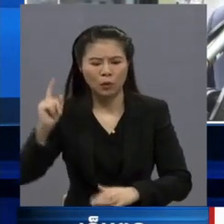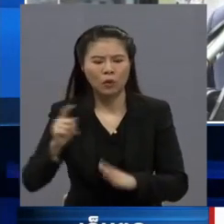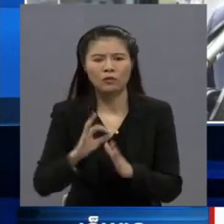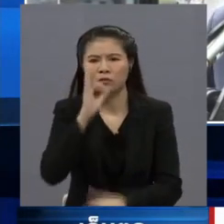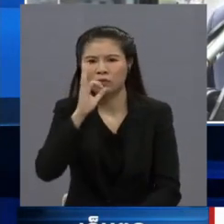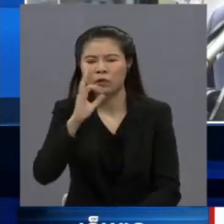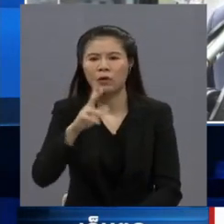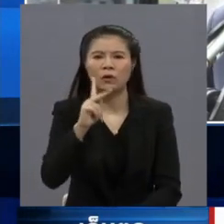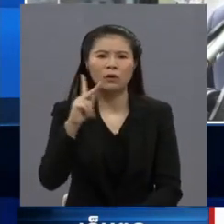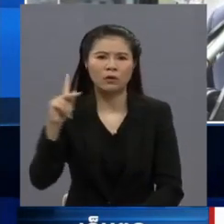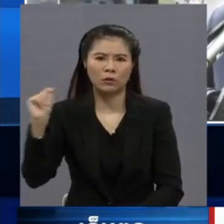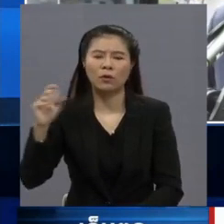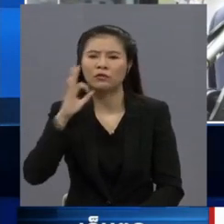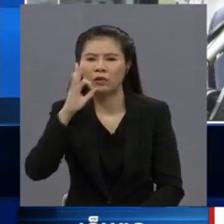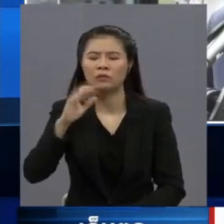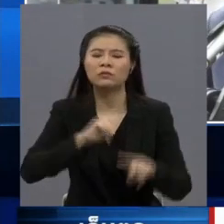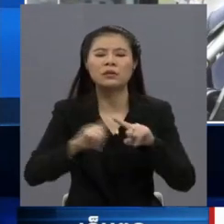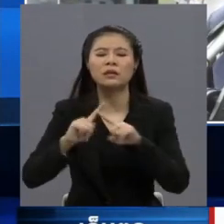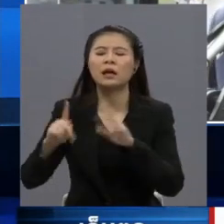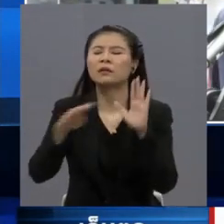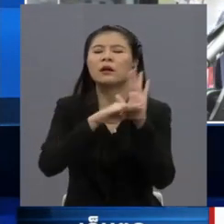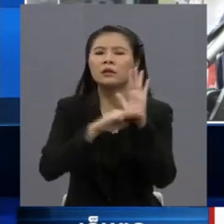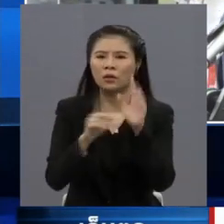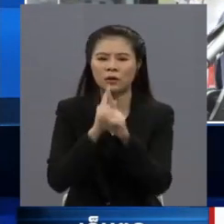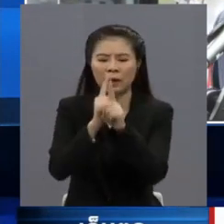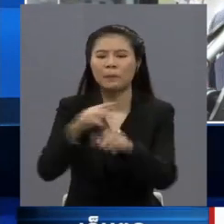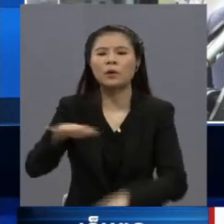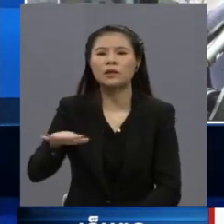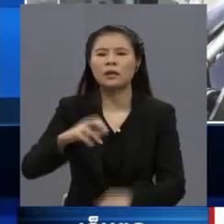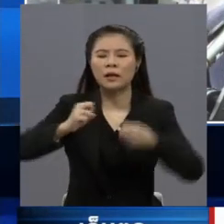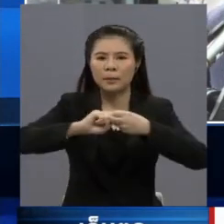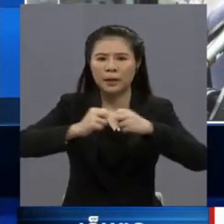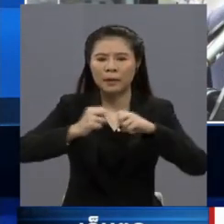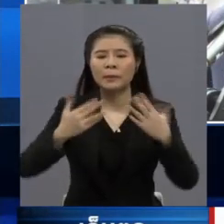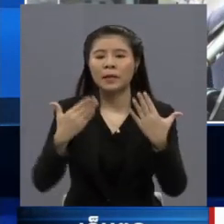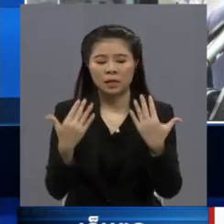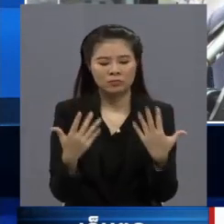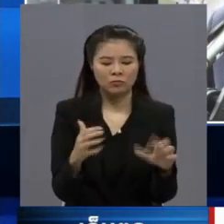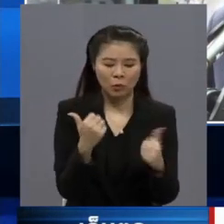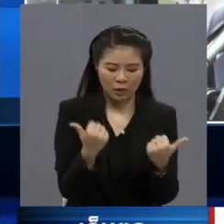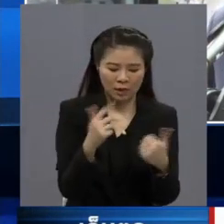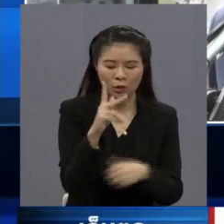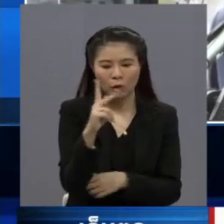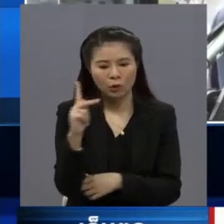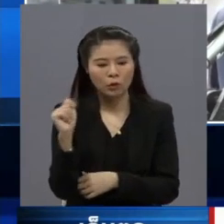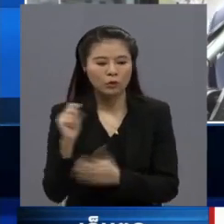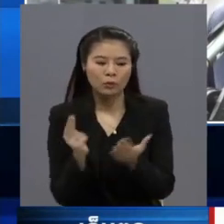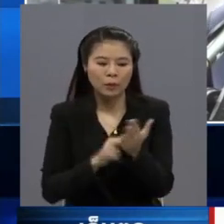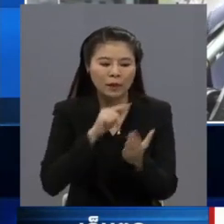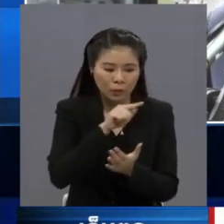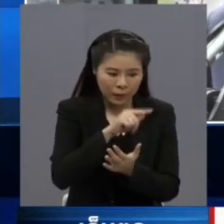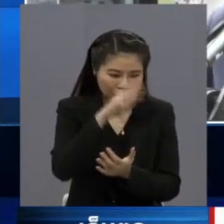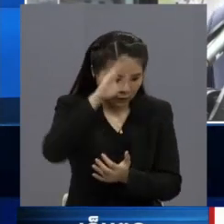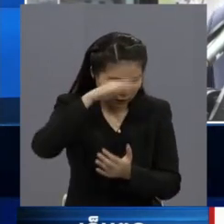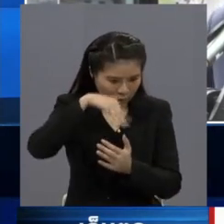ป็นไปตามกระบวนการตามปกติจนถึงวันนี้เรายังไม่ได้รับหนังสือจากทางกกต.เลยนะครับที่จะเรียกให้ไปชี้แจงแต่ถ้าเรียกไปก็